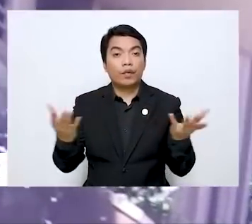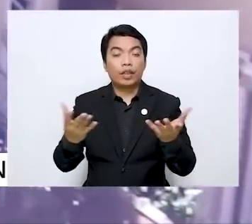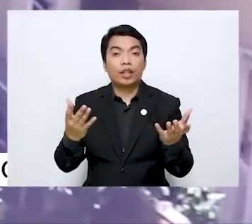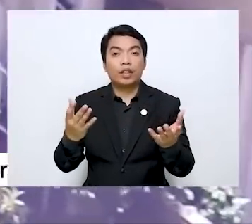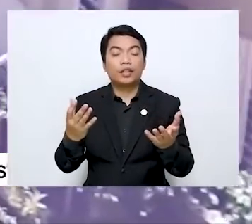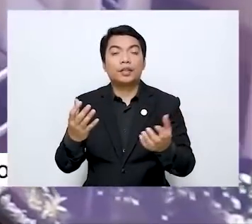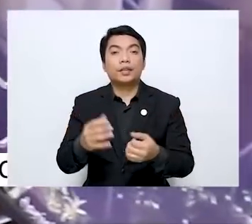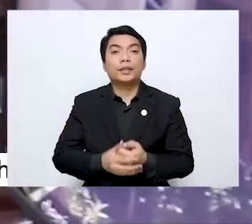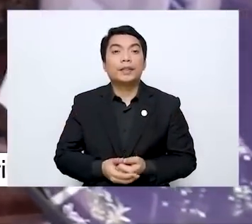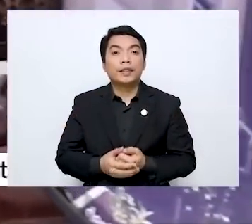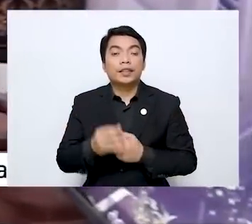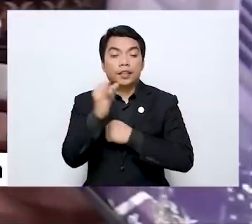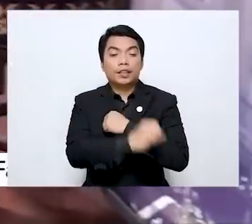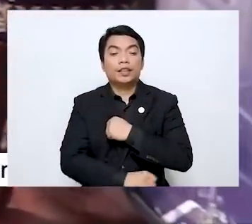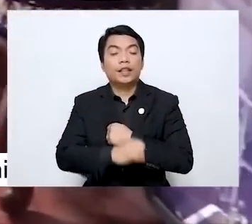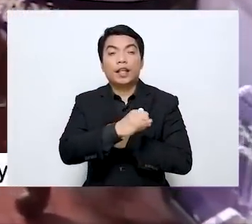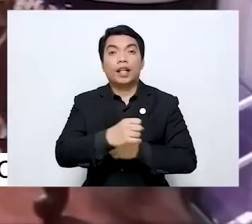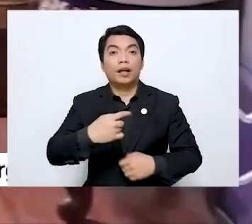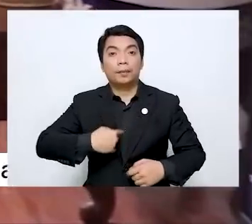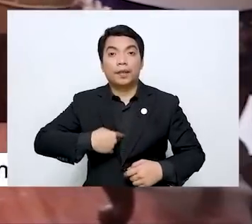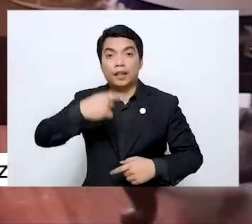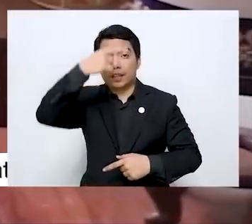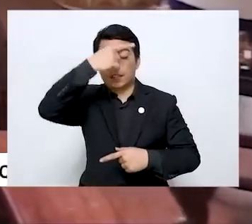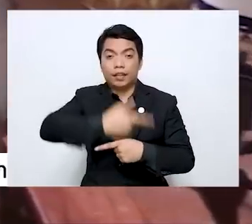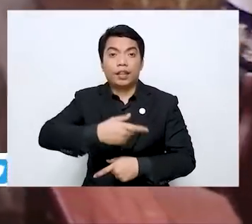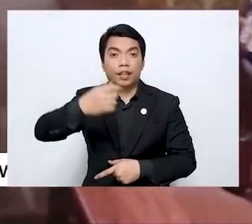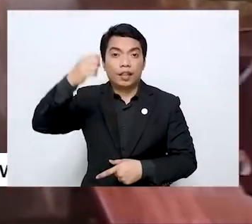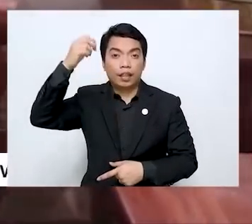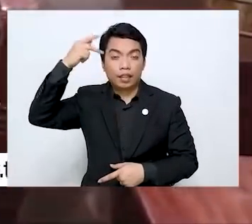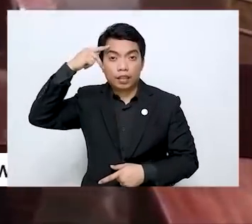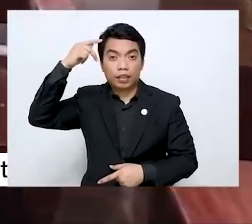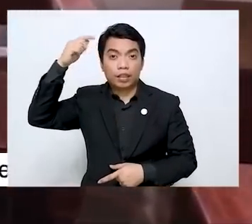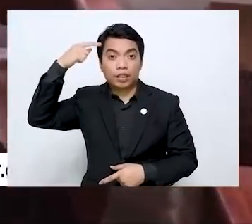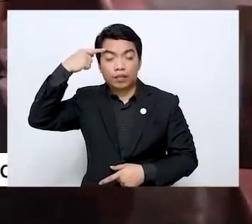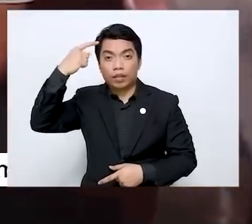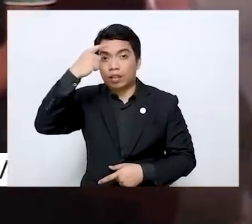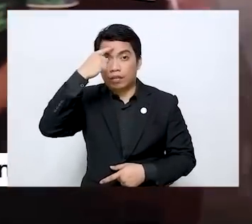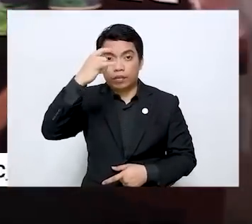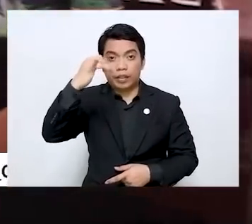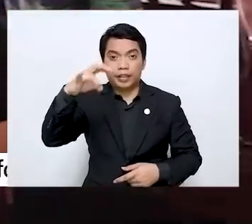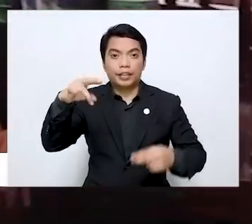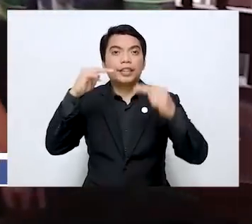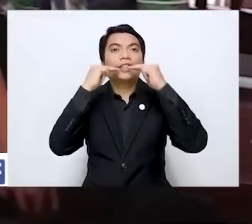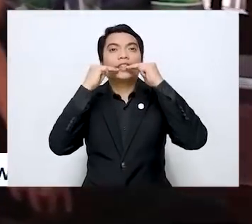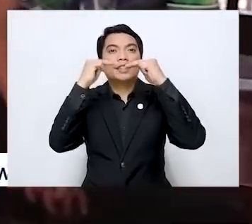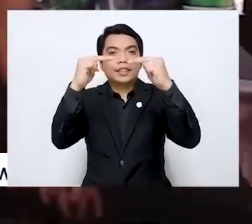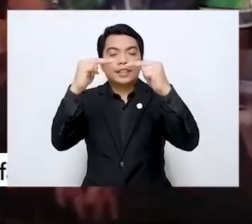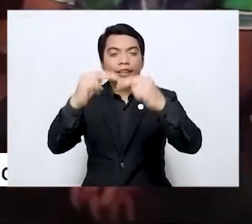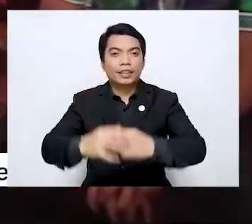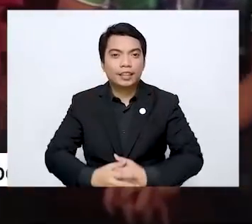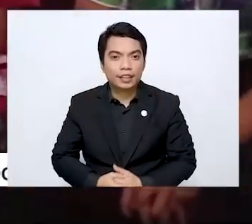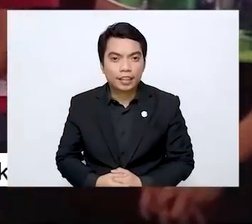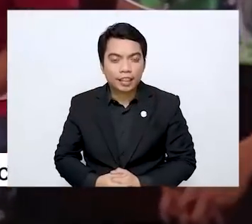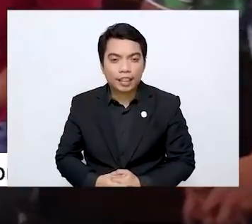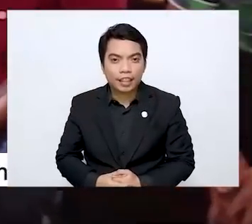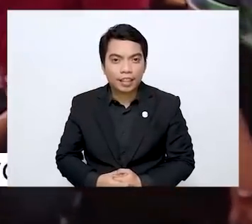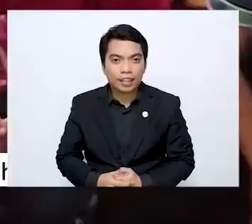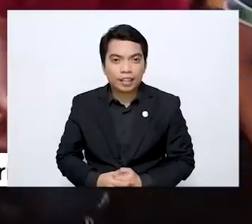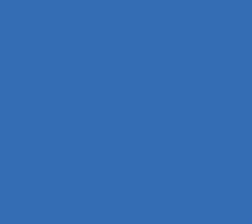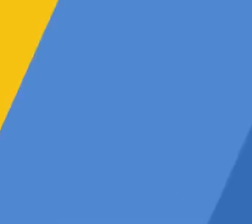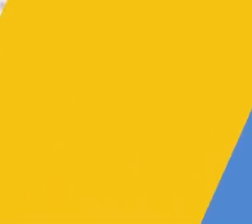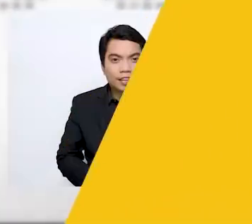sa Santiago City, Isabela, ako po si kapatid na Casey Gatbunton para sa Iglesia ni Cristo News